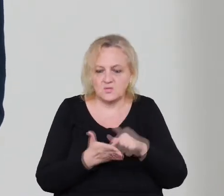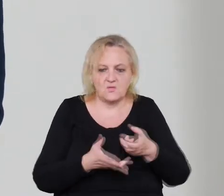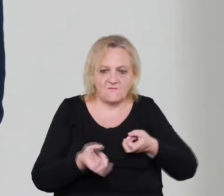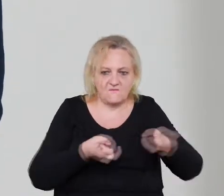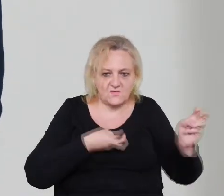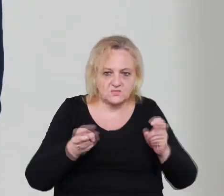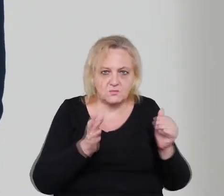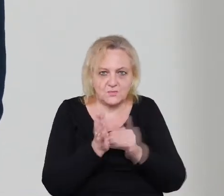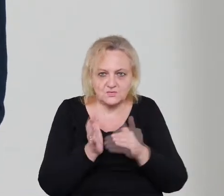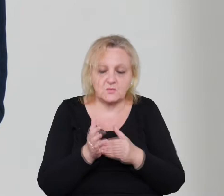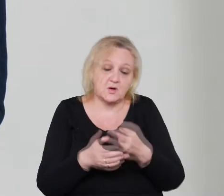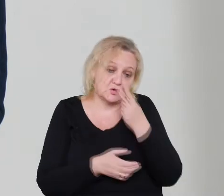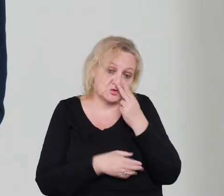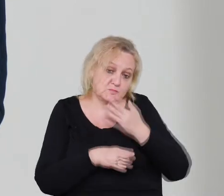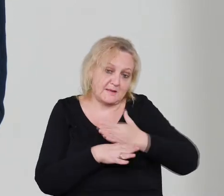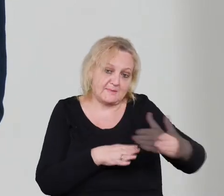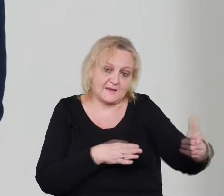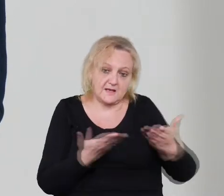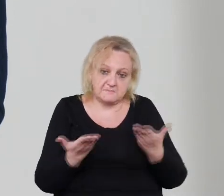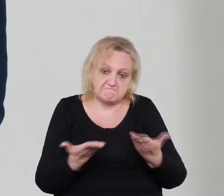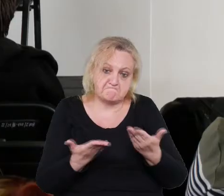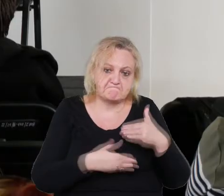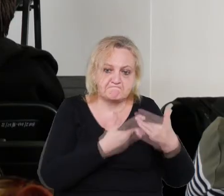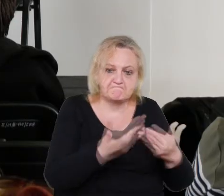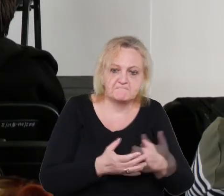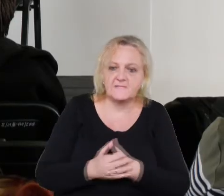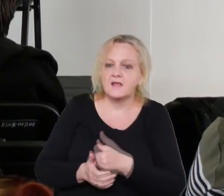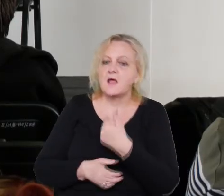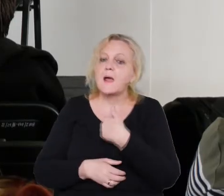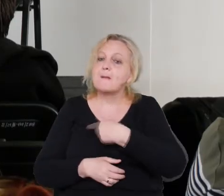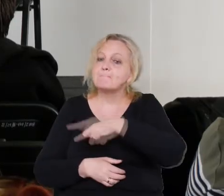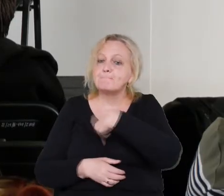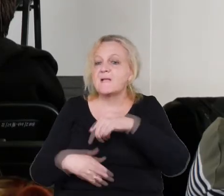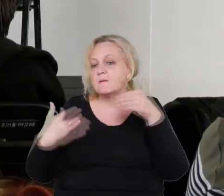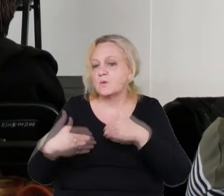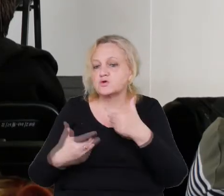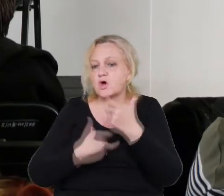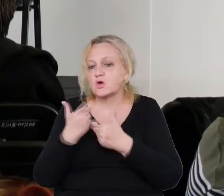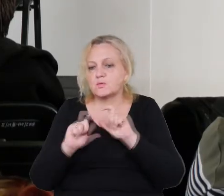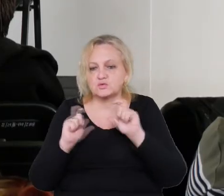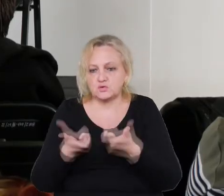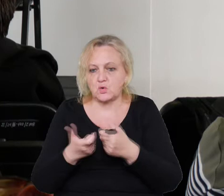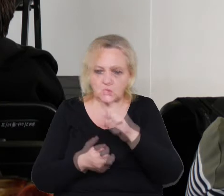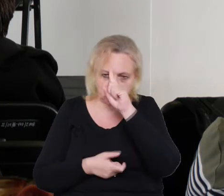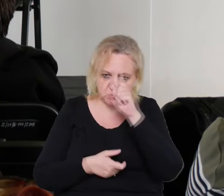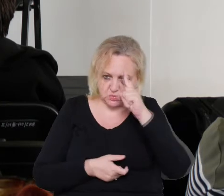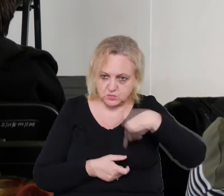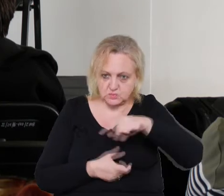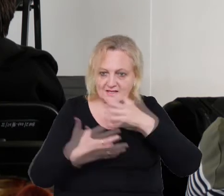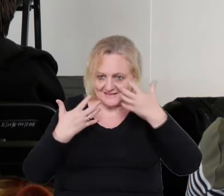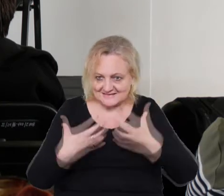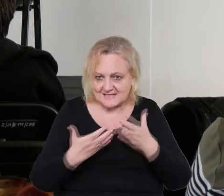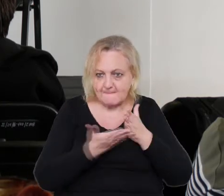no i zobaczymy jak to się dalej jak to się dalej potoczy co możemy zrobić my jako ludzie chcący